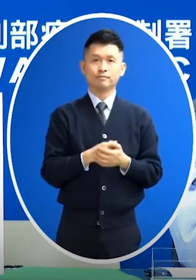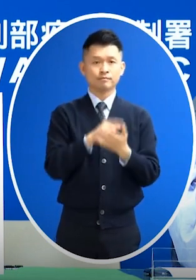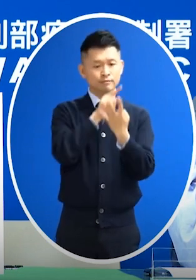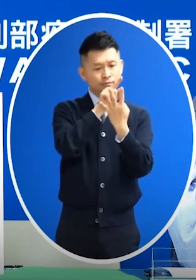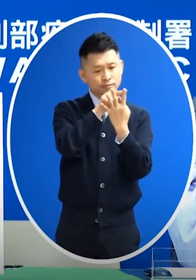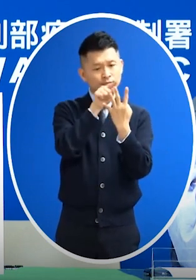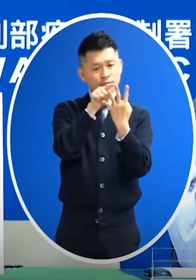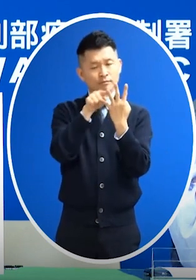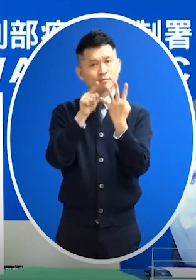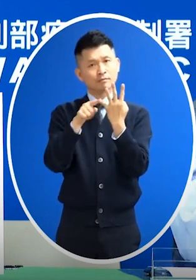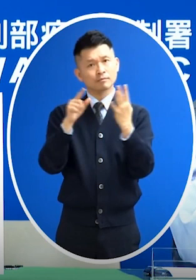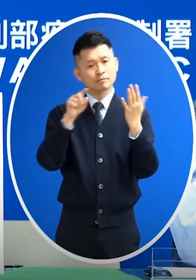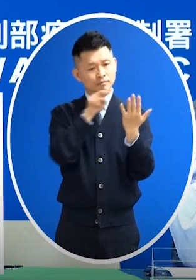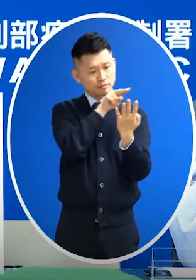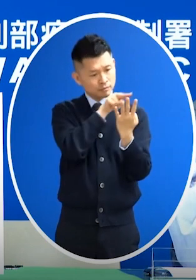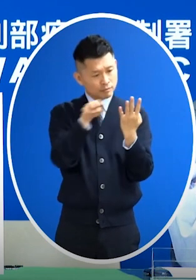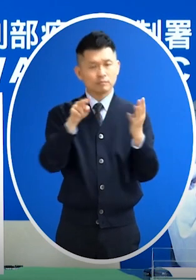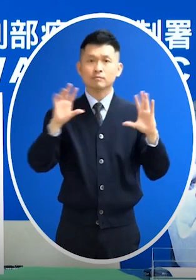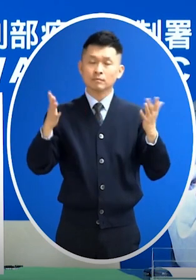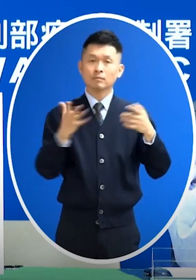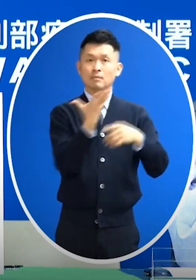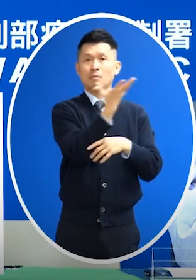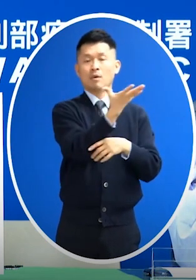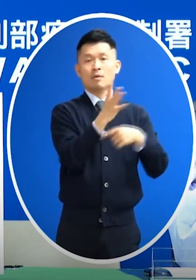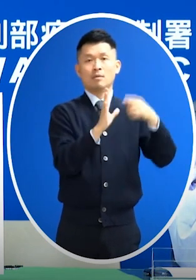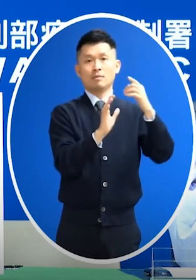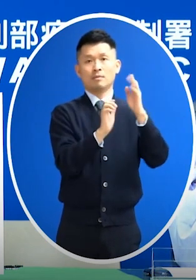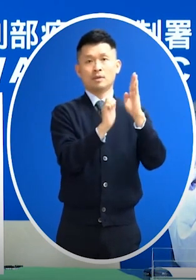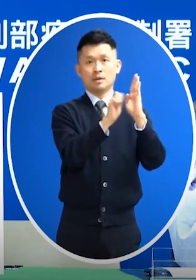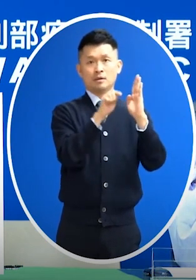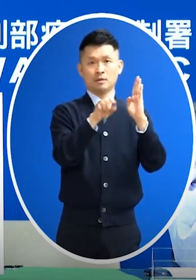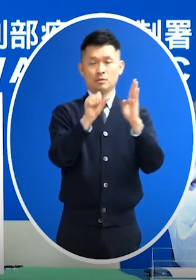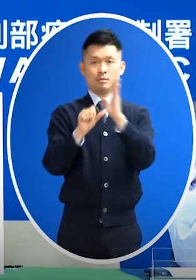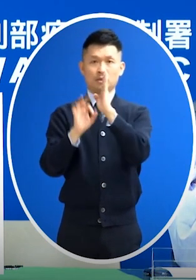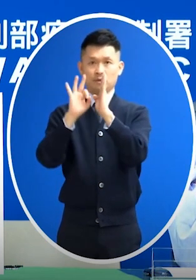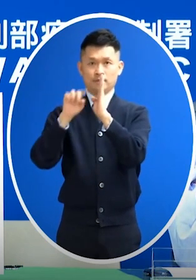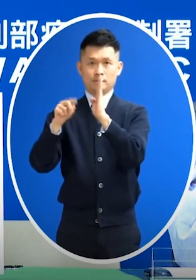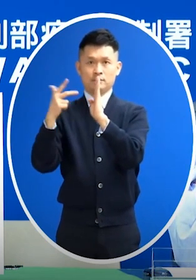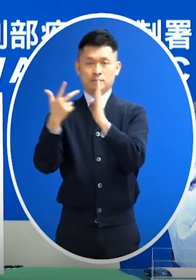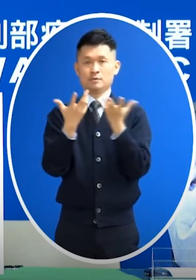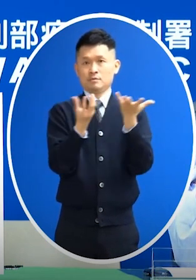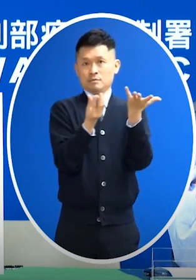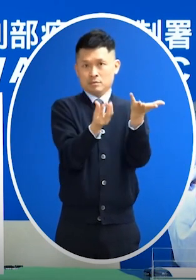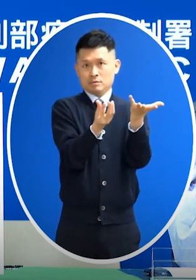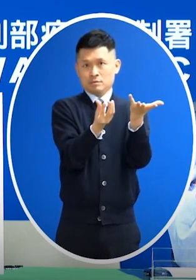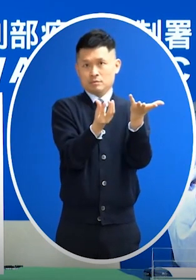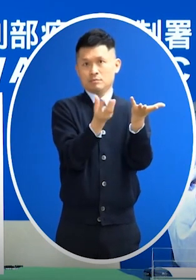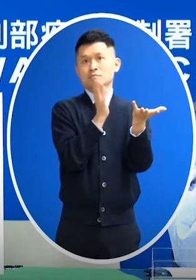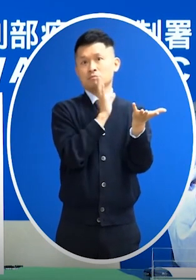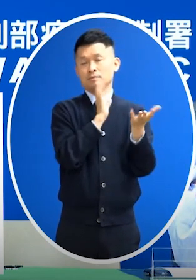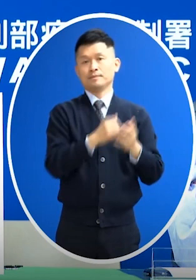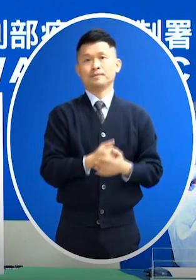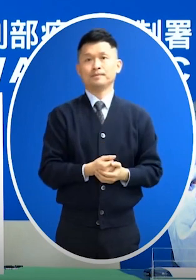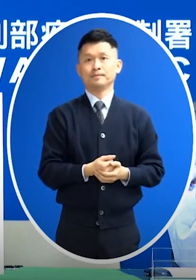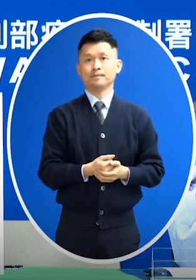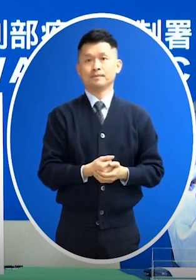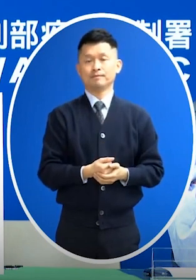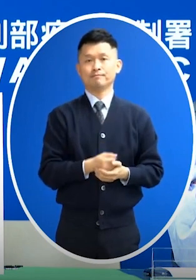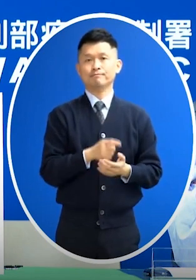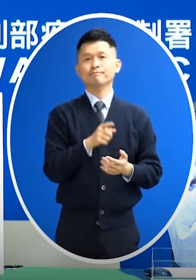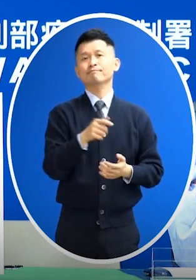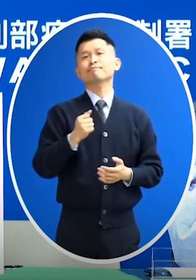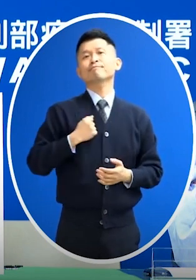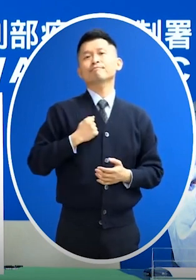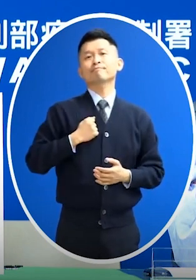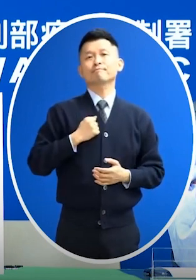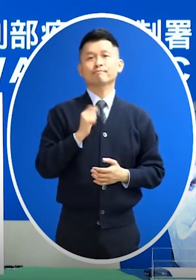上看起来是。也还是以 BA.5 跟 BF.7 为主，那这些都是我们已知的这个变异株，